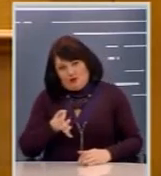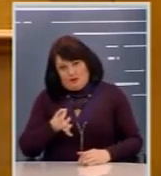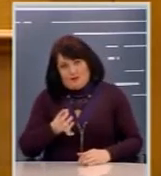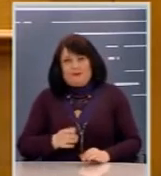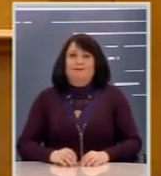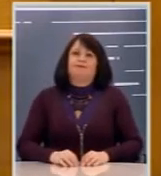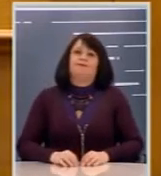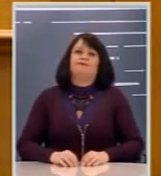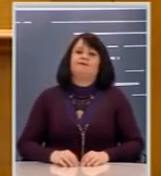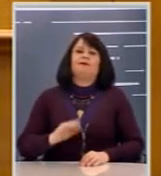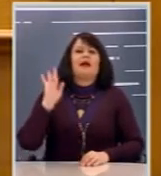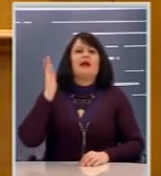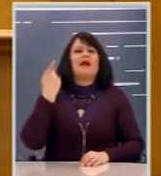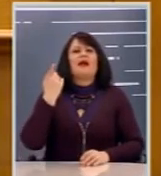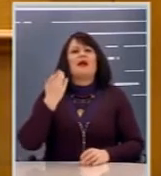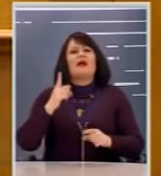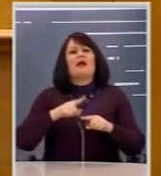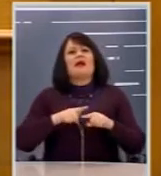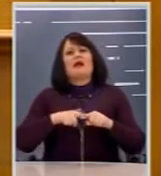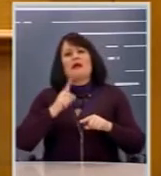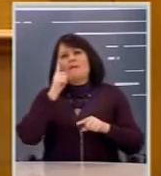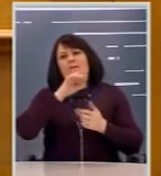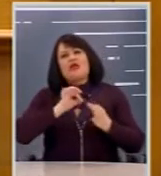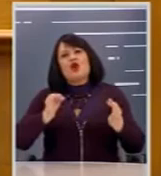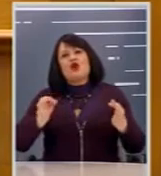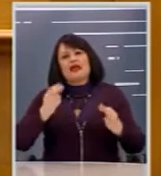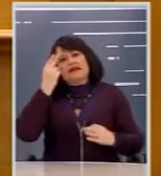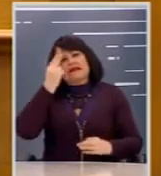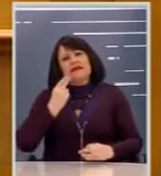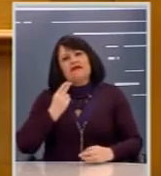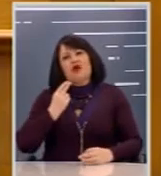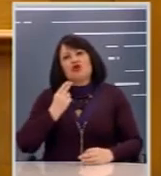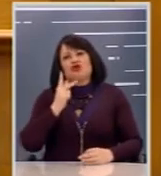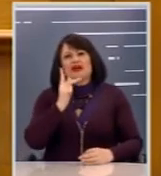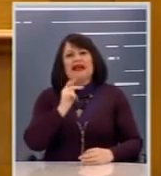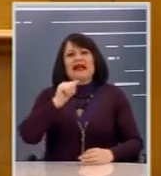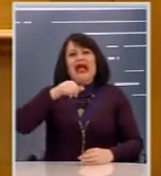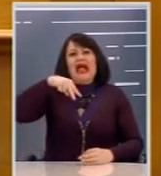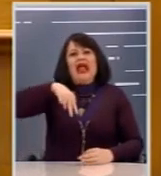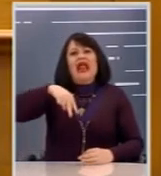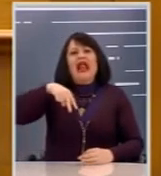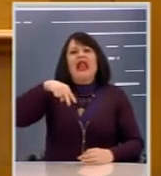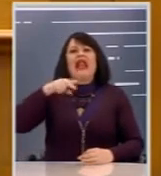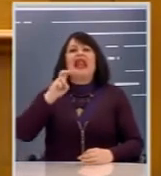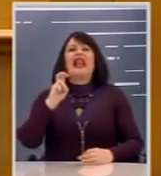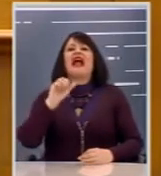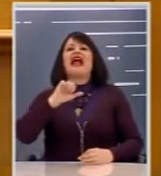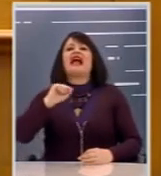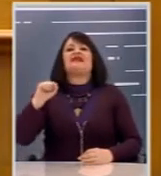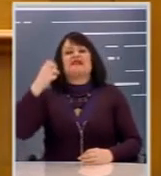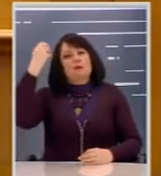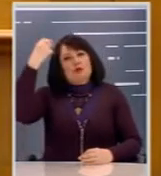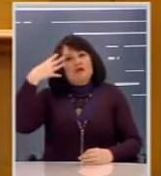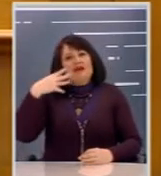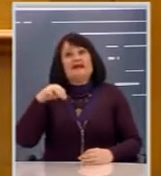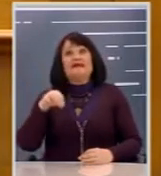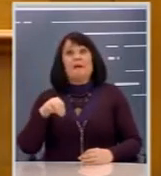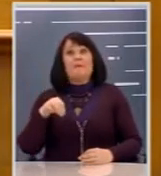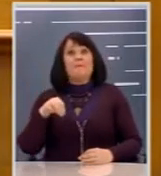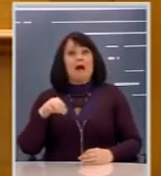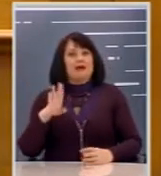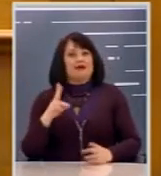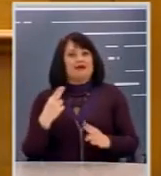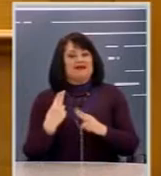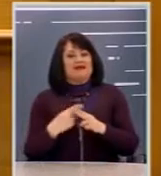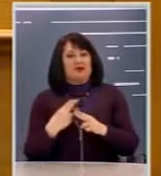Στην ελληνική μυθολογία υπάρχει ο Κάλχας. Το ξέρετε. Μάντης, προφήτης, σημαντικός κατά την